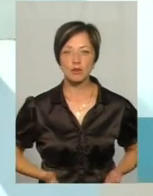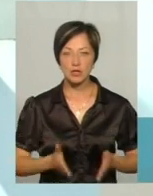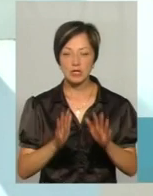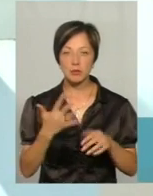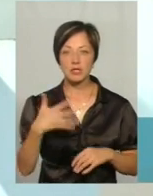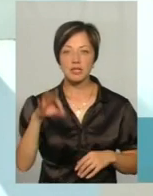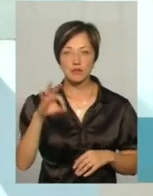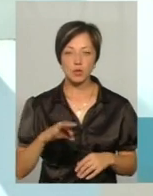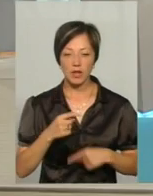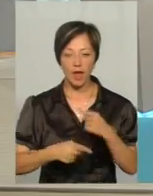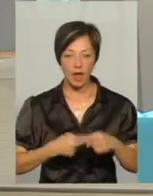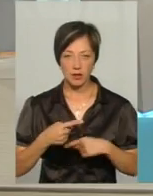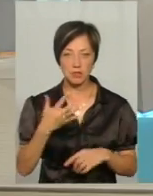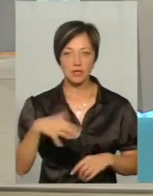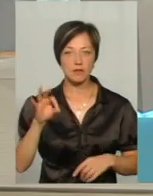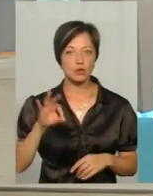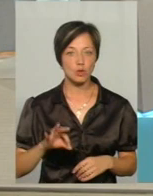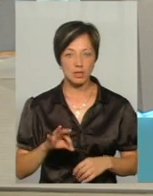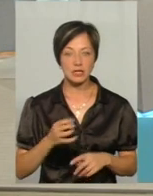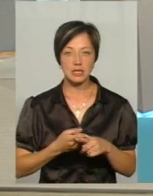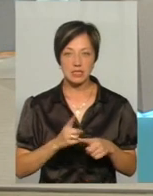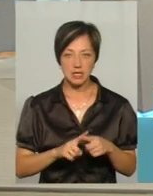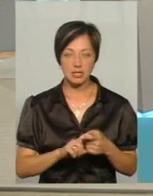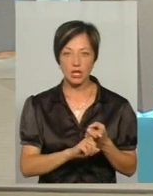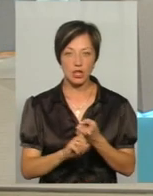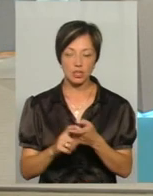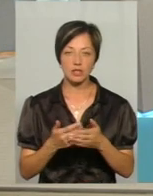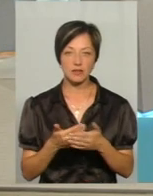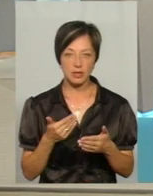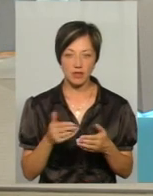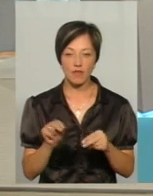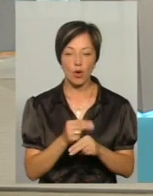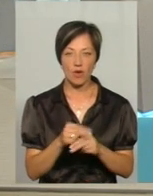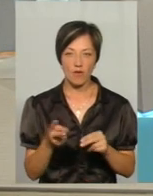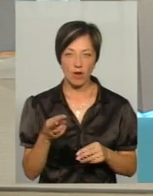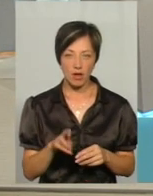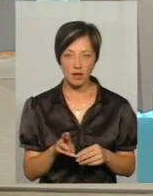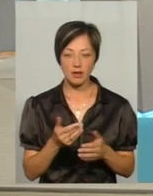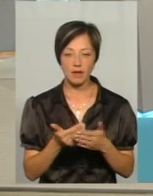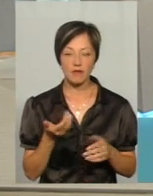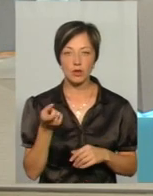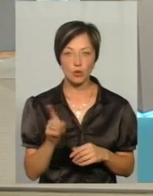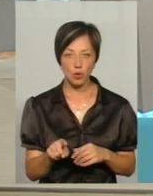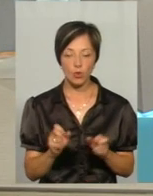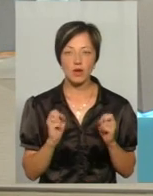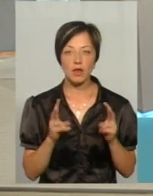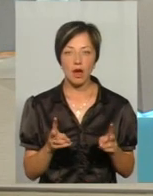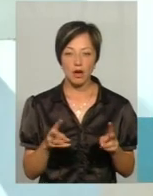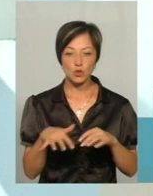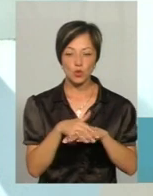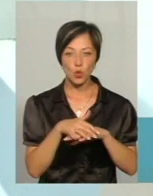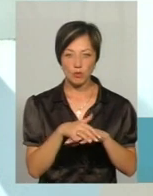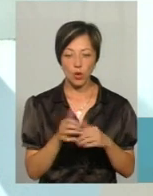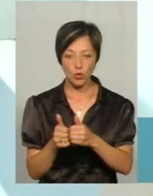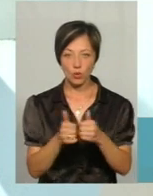50% гени, а 50% все-таки залежить від виховання. від того, як соціум,